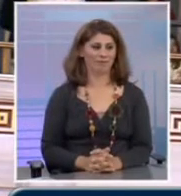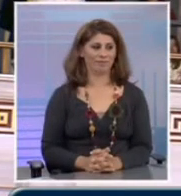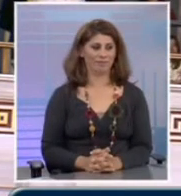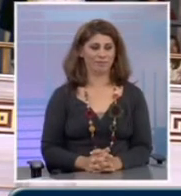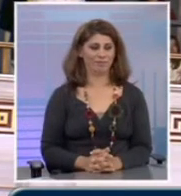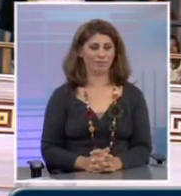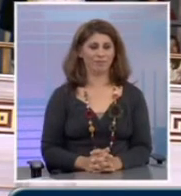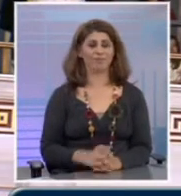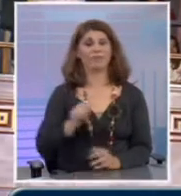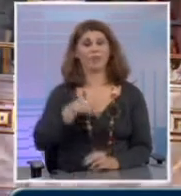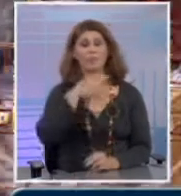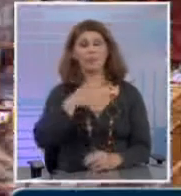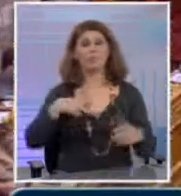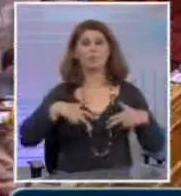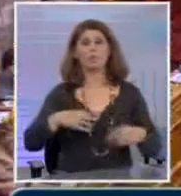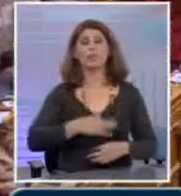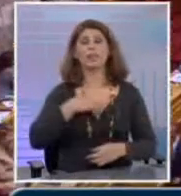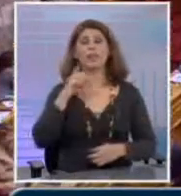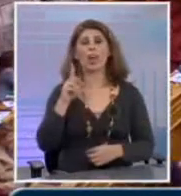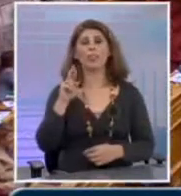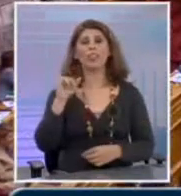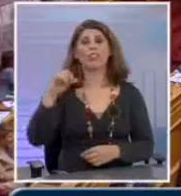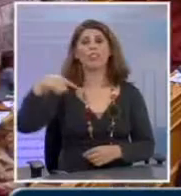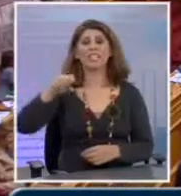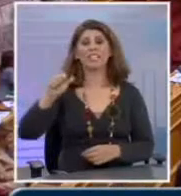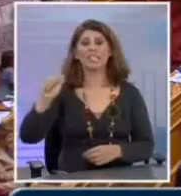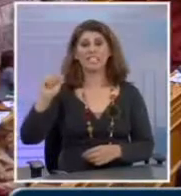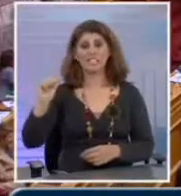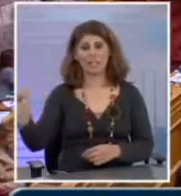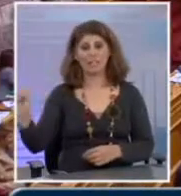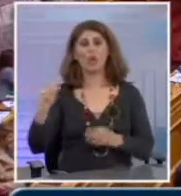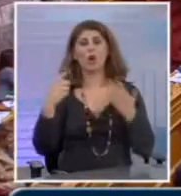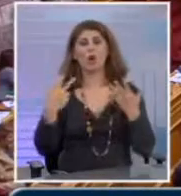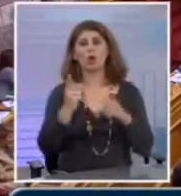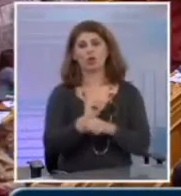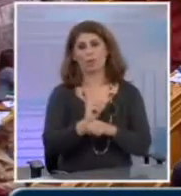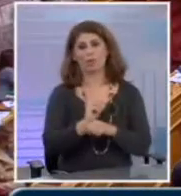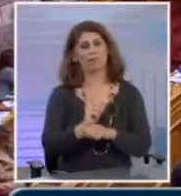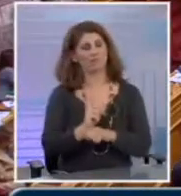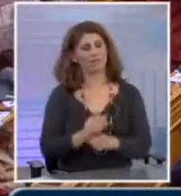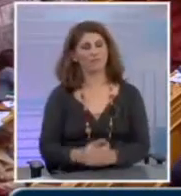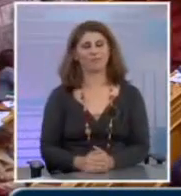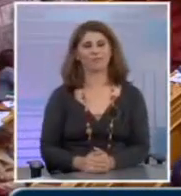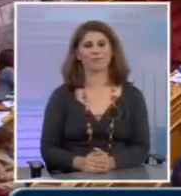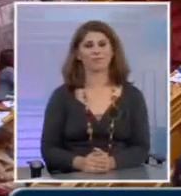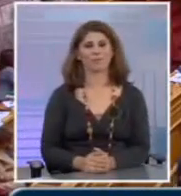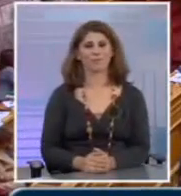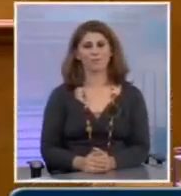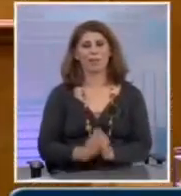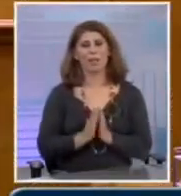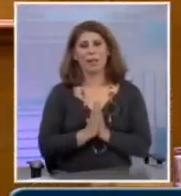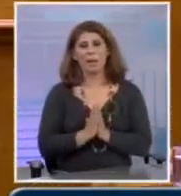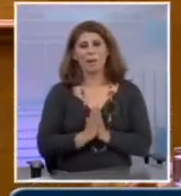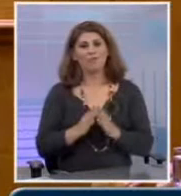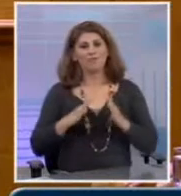Το λόγο έχει ο Υπουργός κύριος Δρίτσας για 8 λεπτά, παρακαλώ πολύ. Θα παρακαλούσαμε μια σχετική ανοχή,